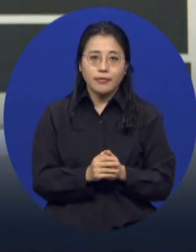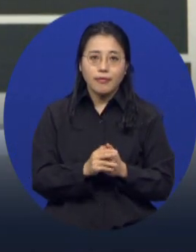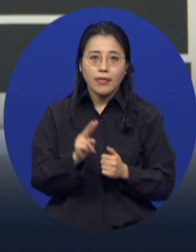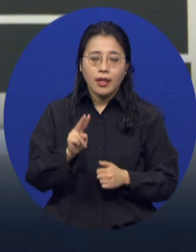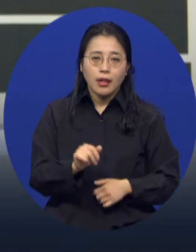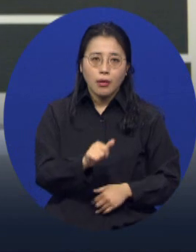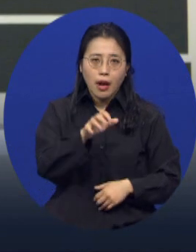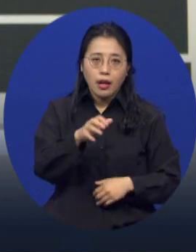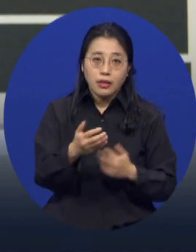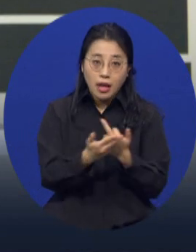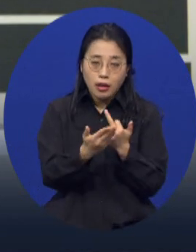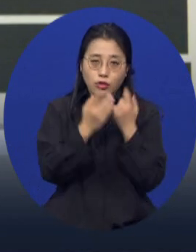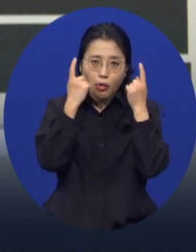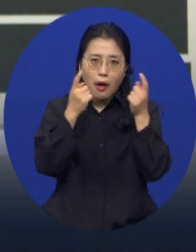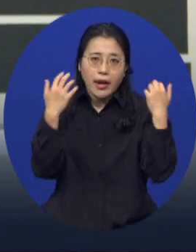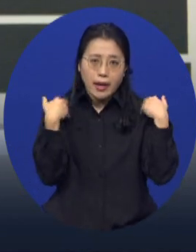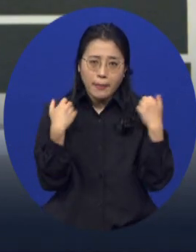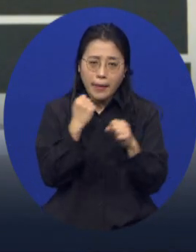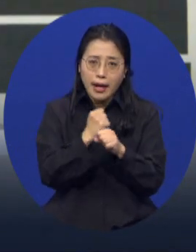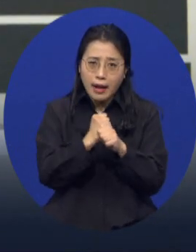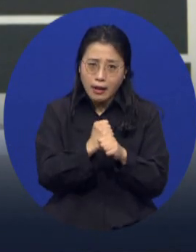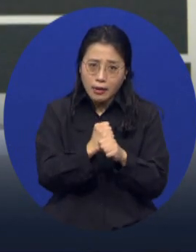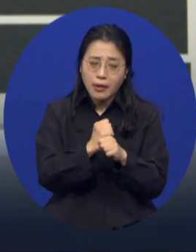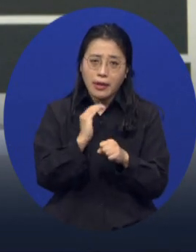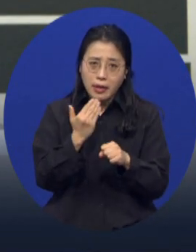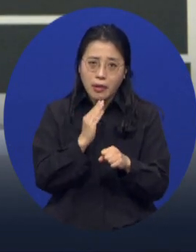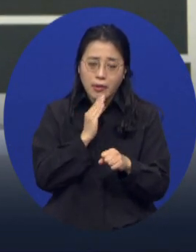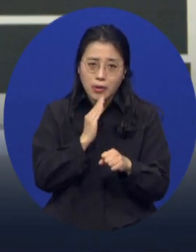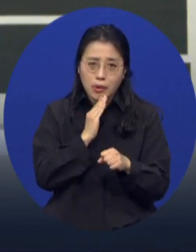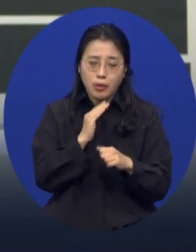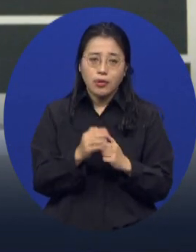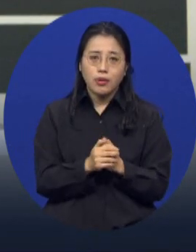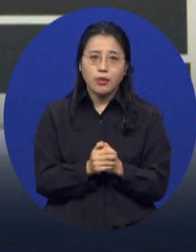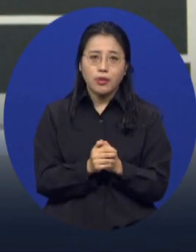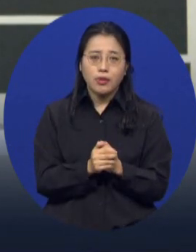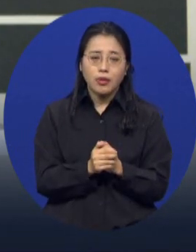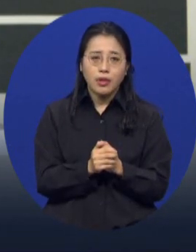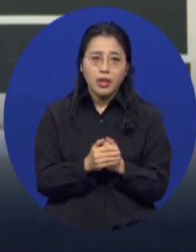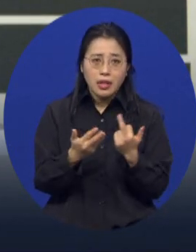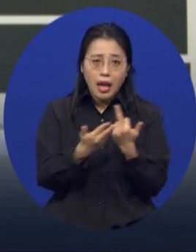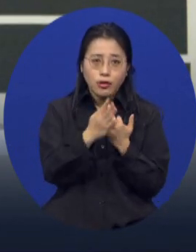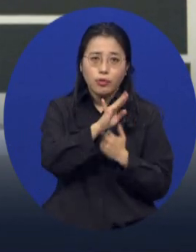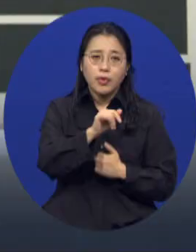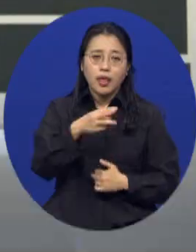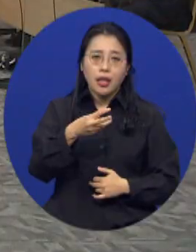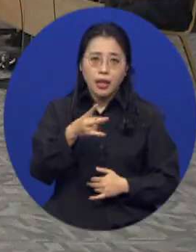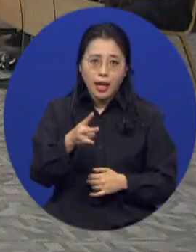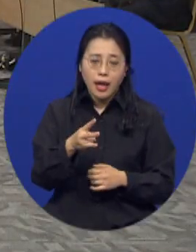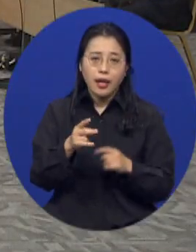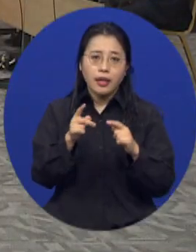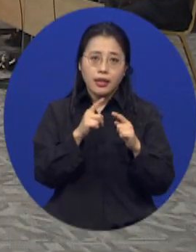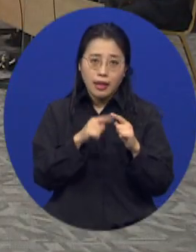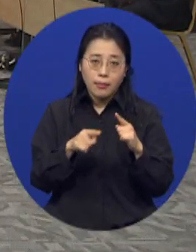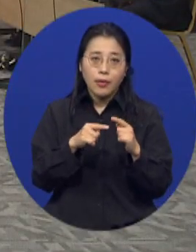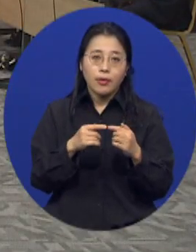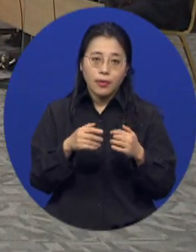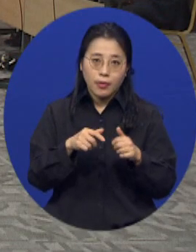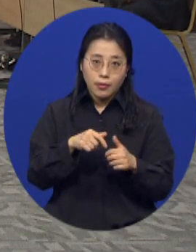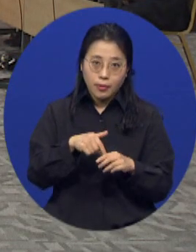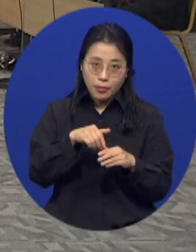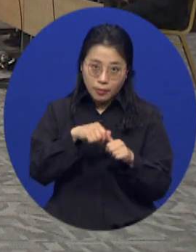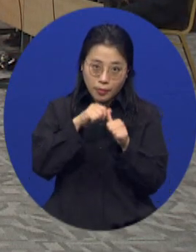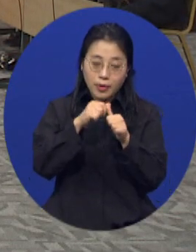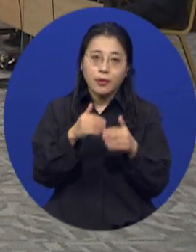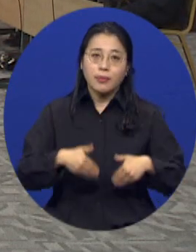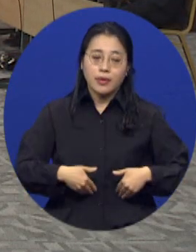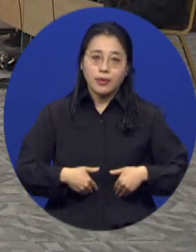제주관광청 만들어야죠. 아 그리고 제주도에 정이 안 되면 비례대표라도 내세워야 될 거 아닙니까 여러분? 이보다 앞서